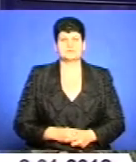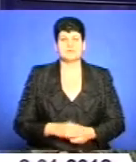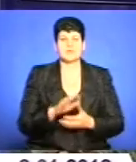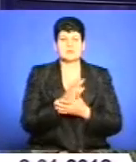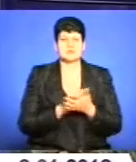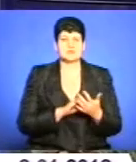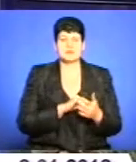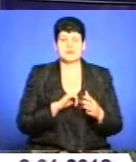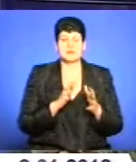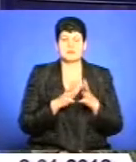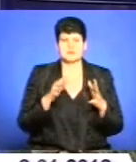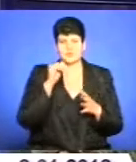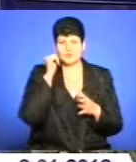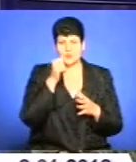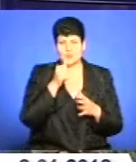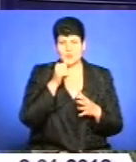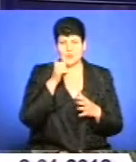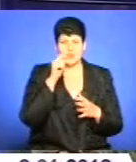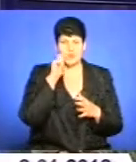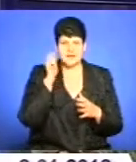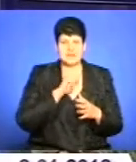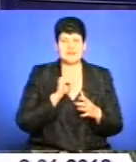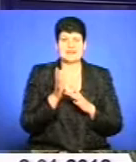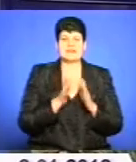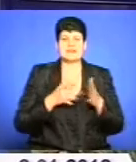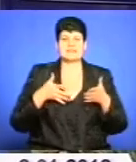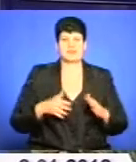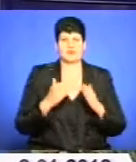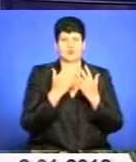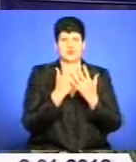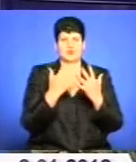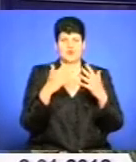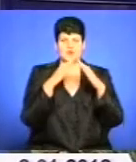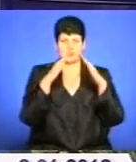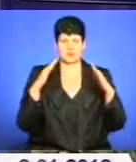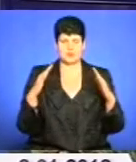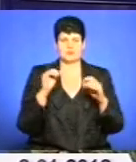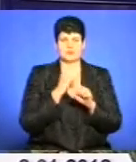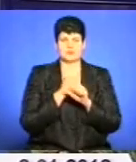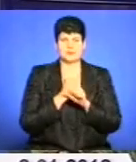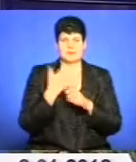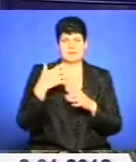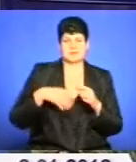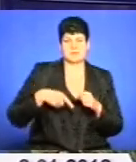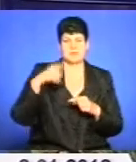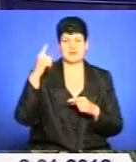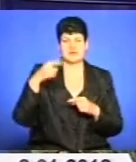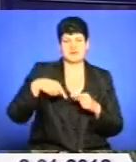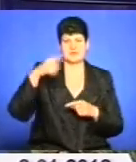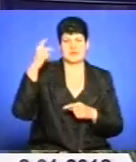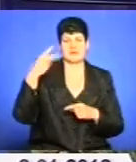Продовжуємо. Найбільшу в Україні різдвяну шопку вже майже облаштували. Цьогоріч її ширина 50 метрів, а висота сягає